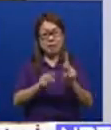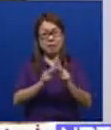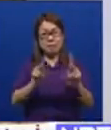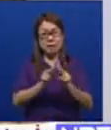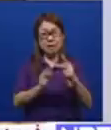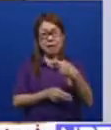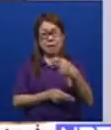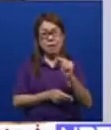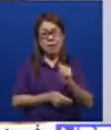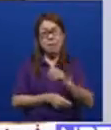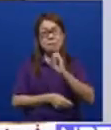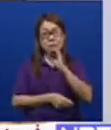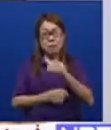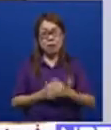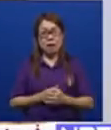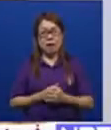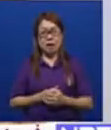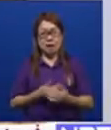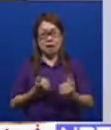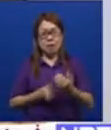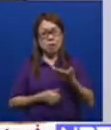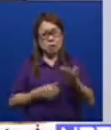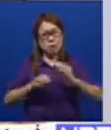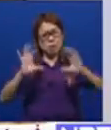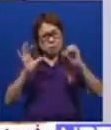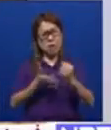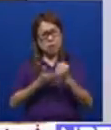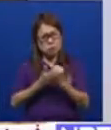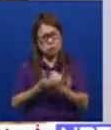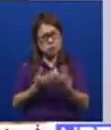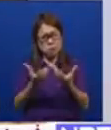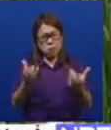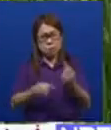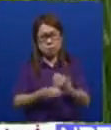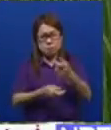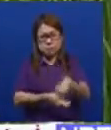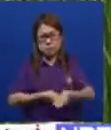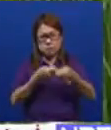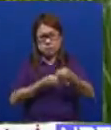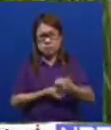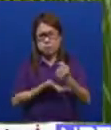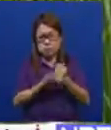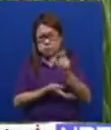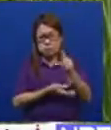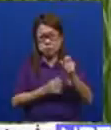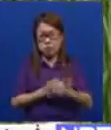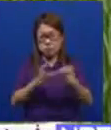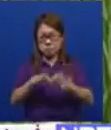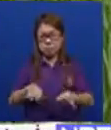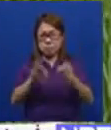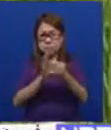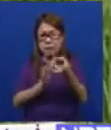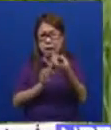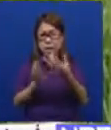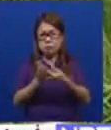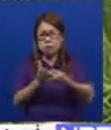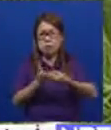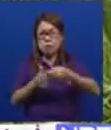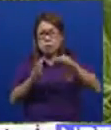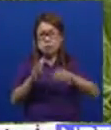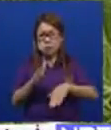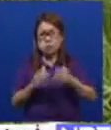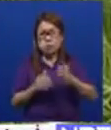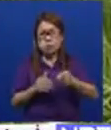การค้าไทยกล่าวว่าอยากให้รัฐบาลดูแลเรื่องสินค้าเกษตรเป็นการเร่งด่วนโดยเฉพาะข้าวที่ราคายังอยู่ในระดับ